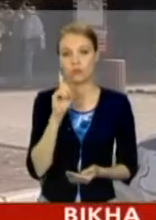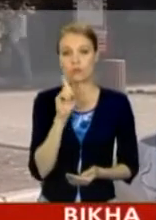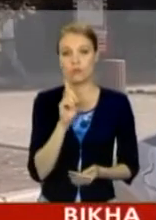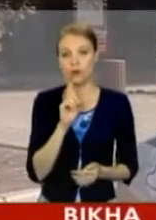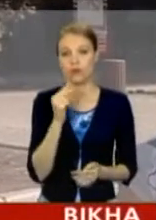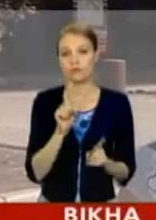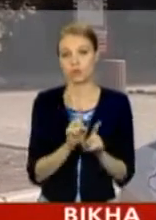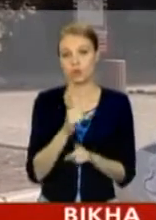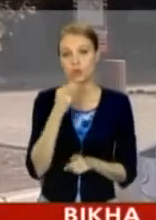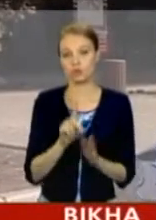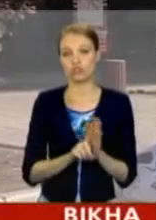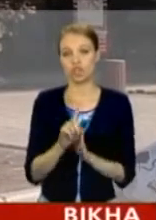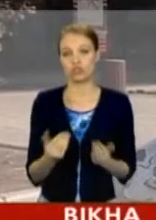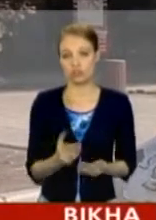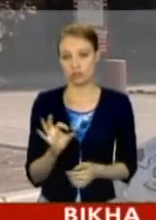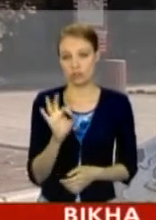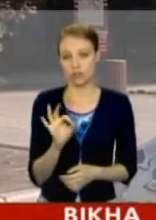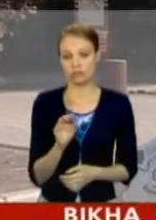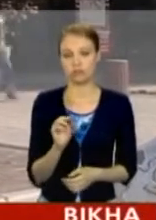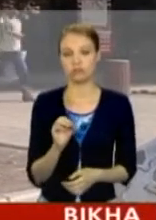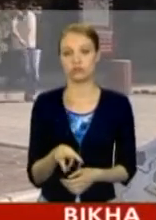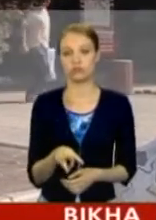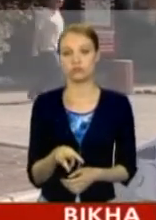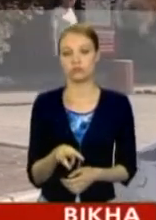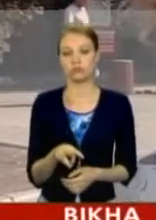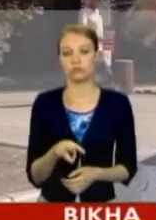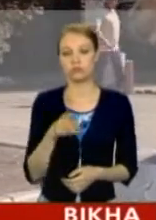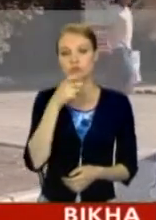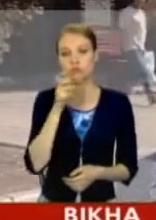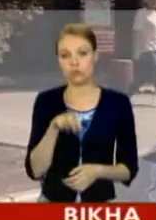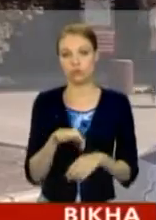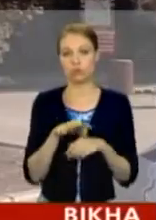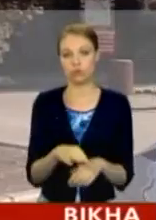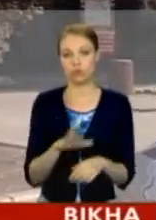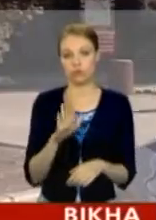краще почати життя заново, ніж скучно проводити його в